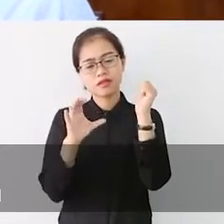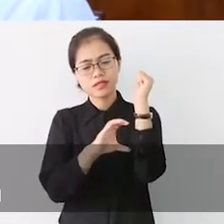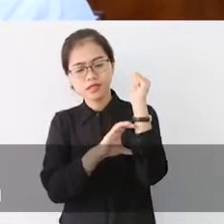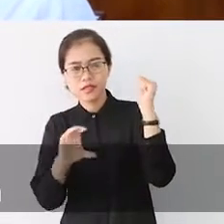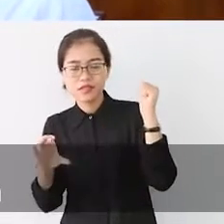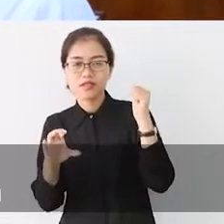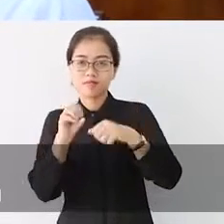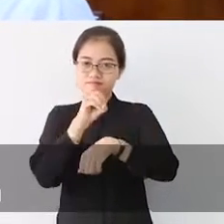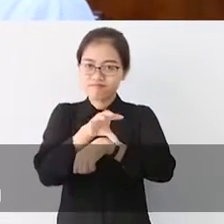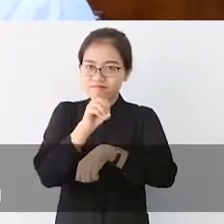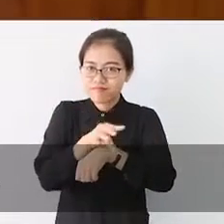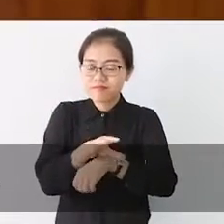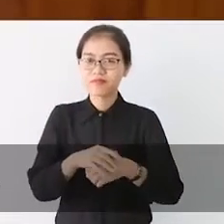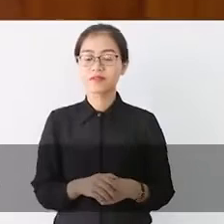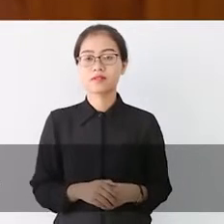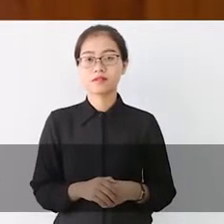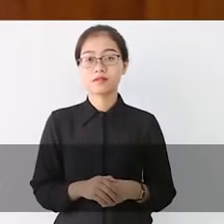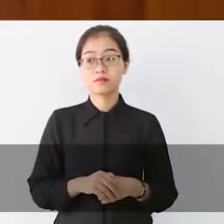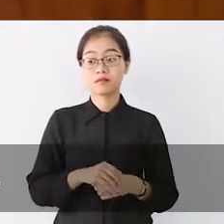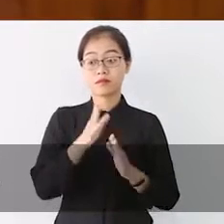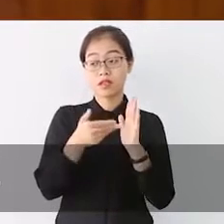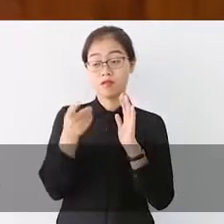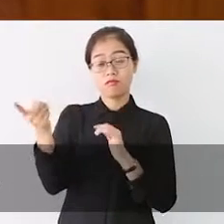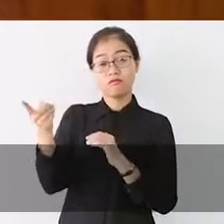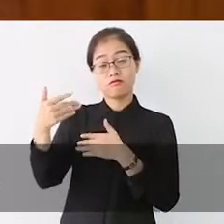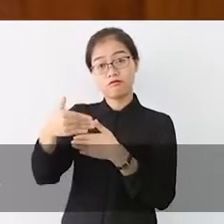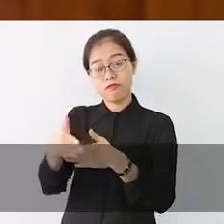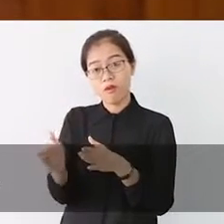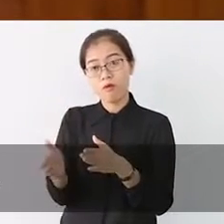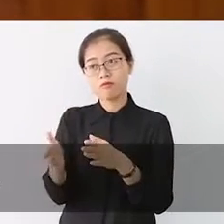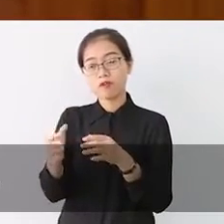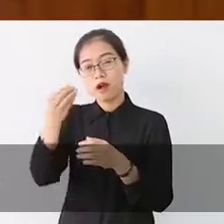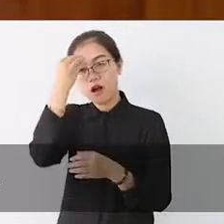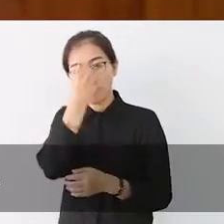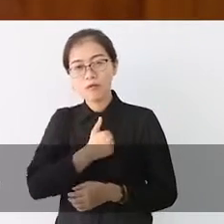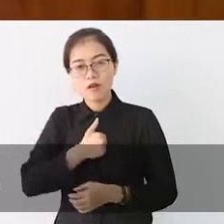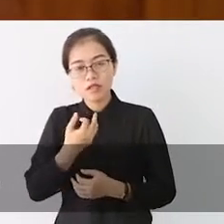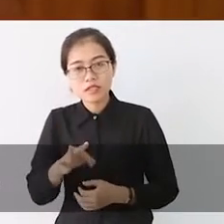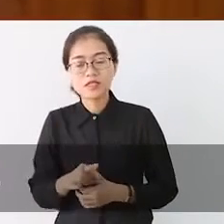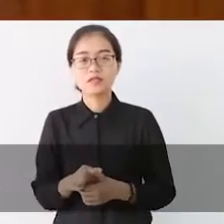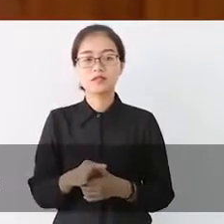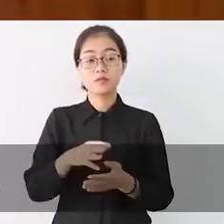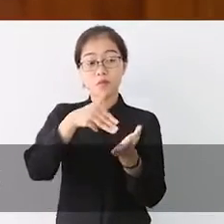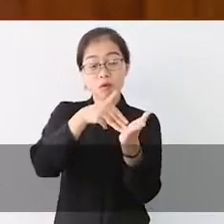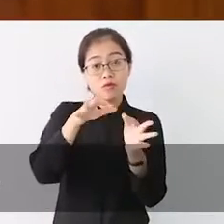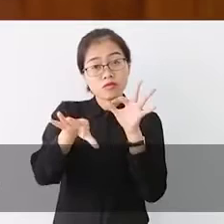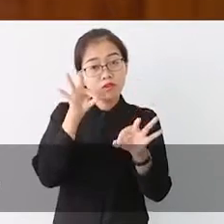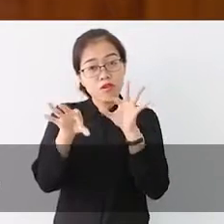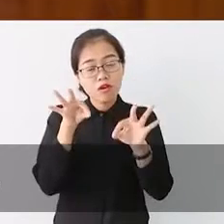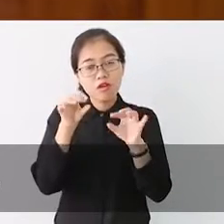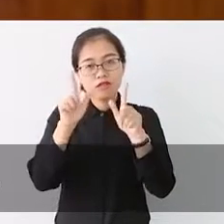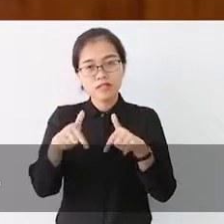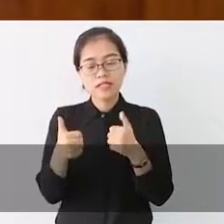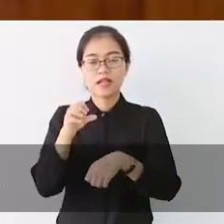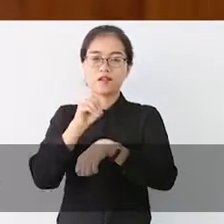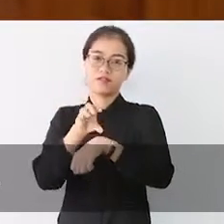chế độ chính sách, về ký túc xá, giới thiệu các bạn sang phòng đào tạo để các bạn được người ta tư vấn về chương trình đào tạo cũng như là cách